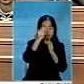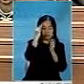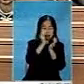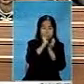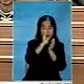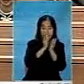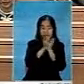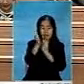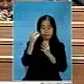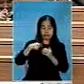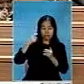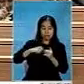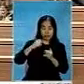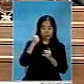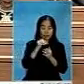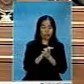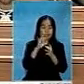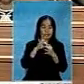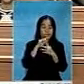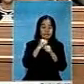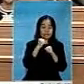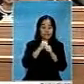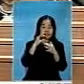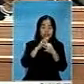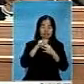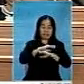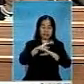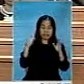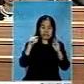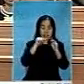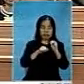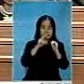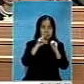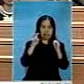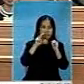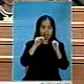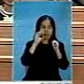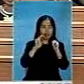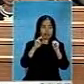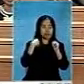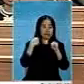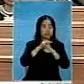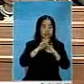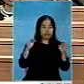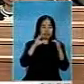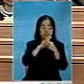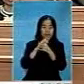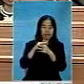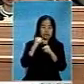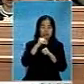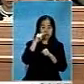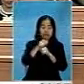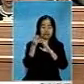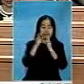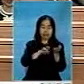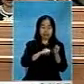ดและพูดถึงเรื่องการยกเลิกมาตรา237ที่เกี่ยวข้องกับการยุบพรรคการเมื